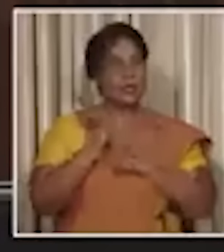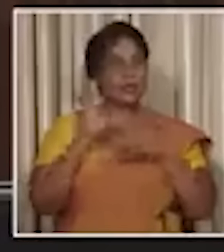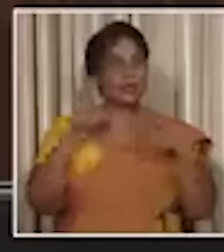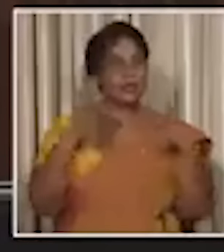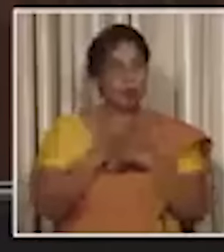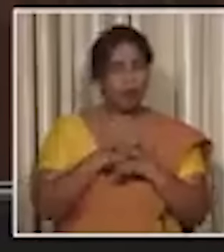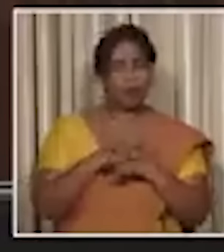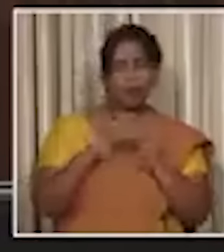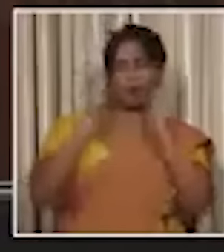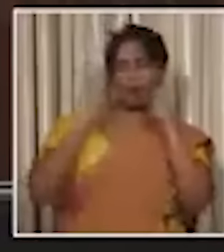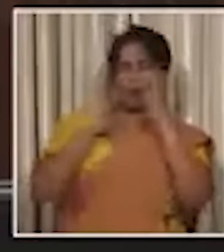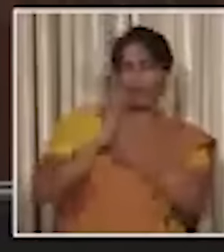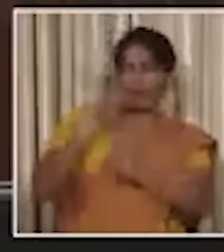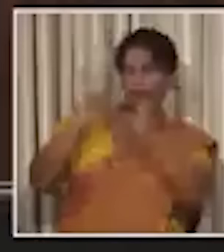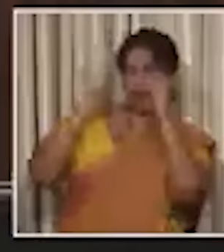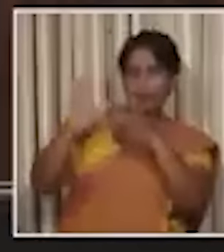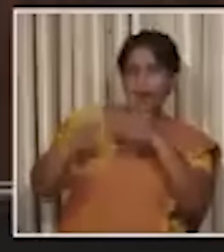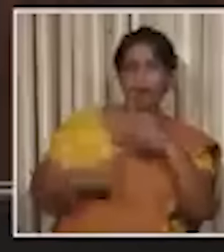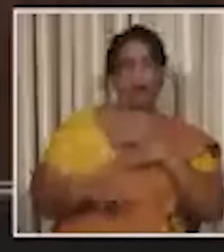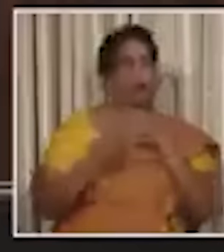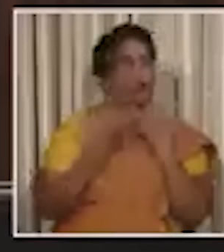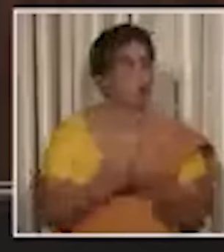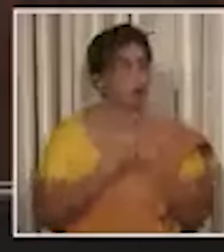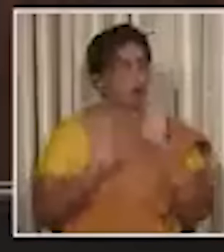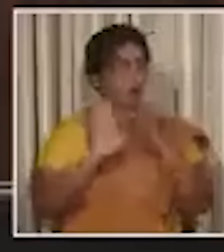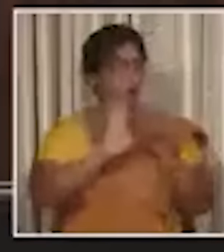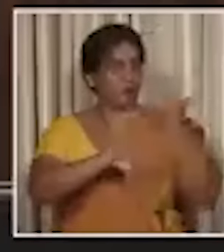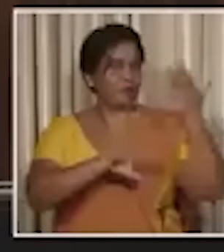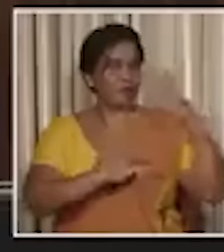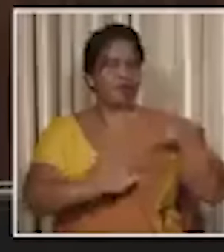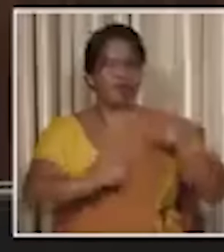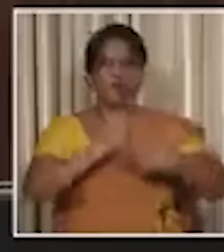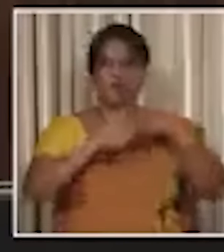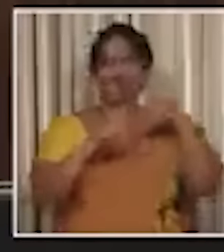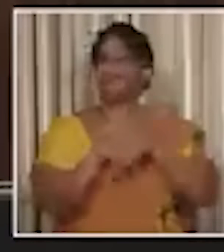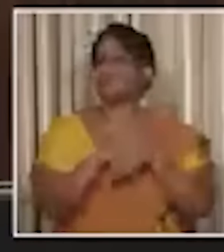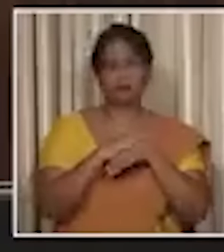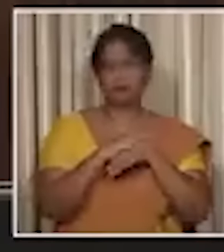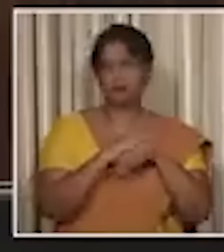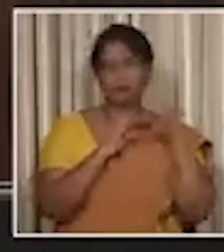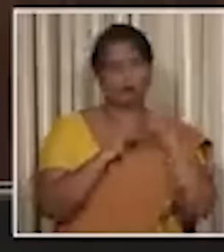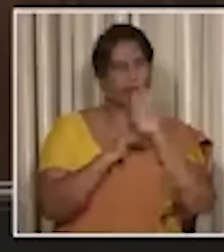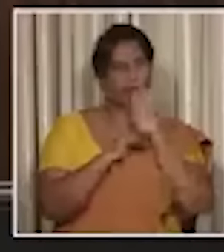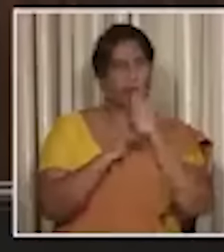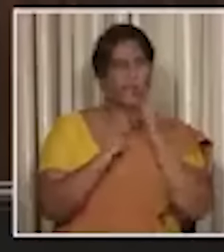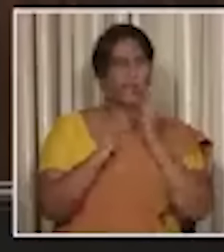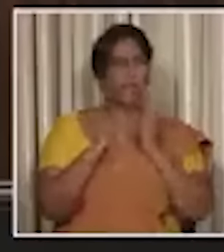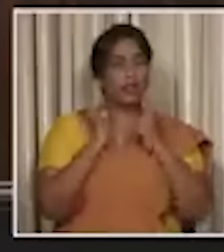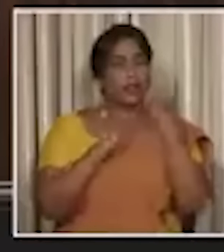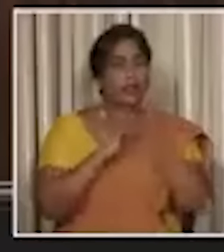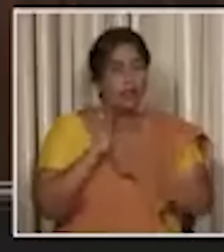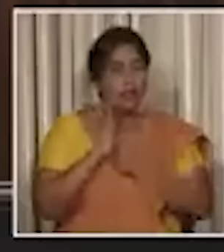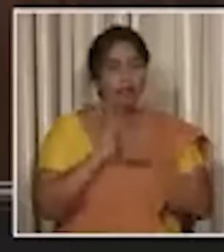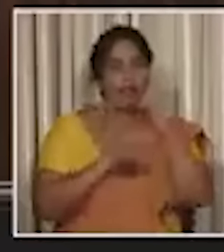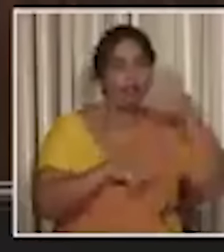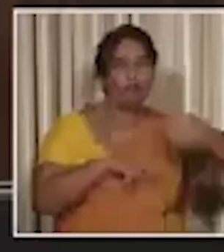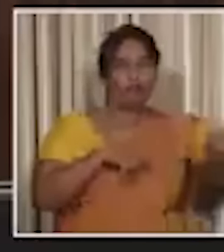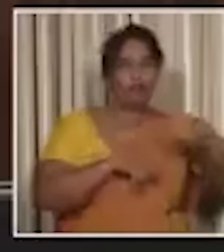வகக்கீம தமாய் அப்படி சந்தி துன் சந்தி நொதுன் ஏ சேம ஜன கண்டாயப்ப மேரட்டே